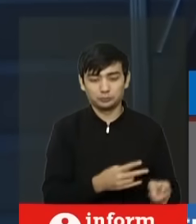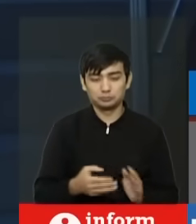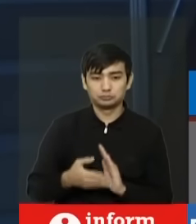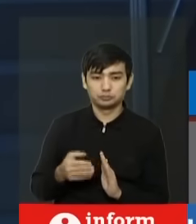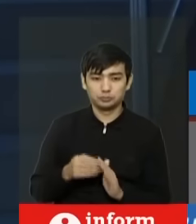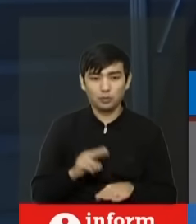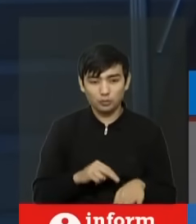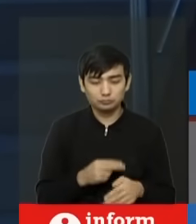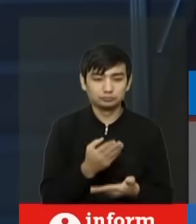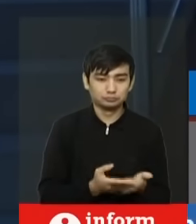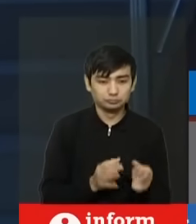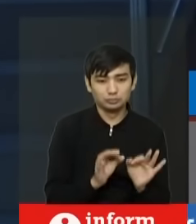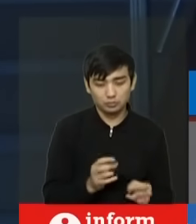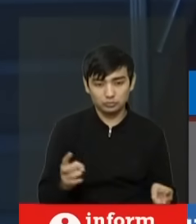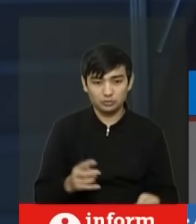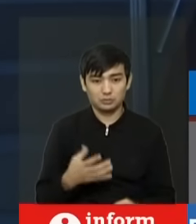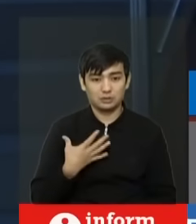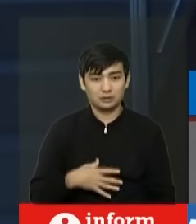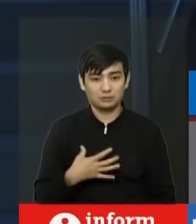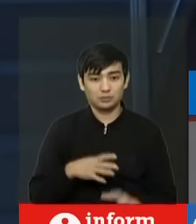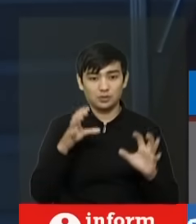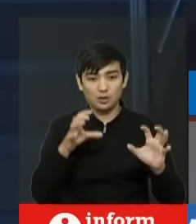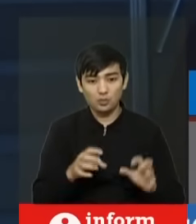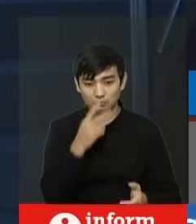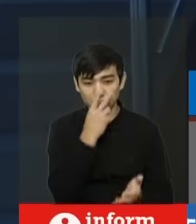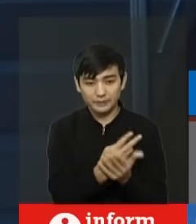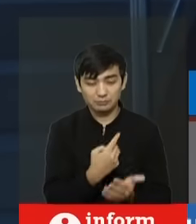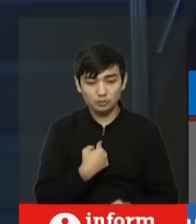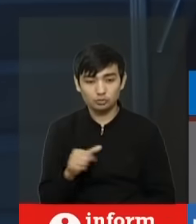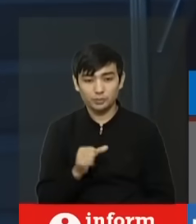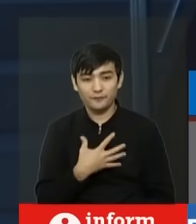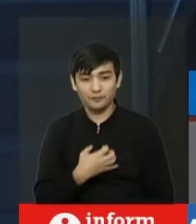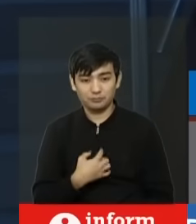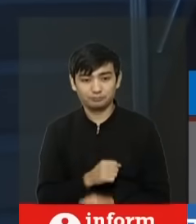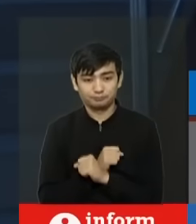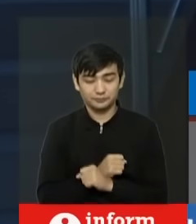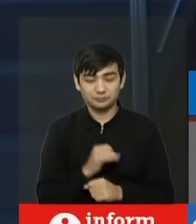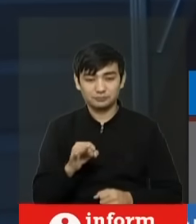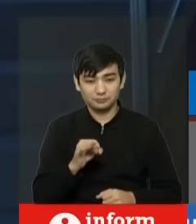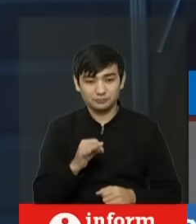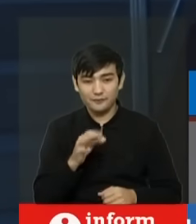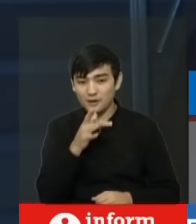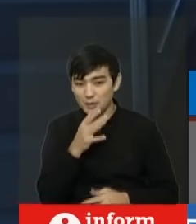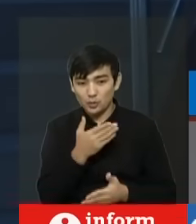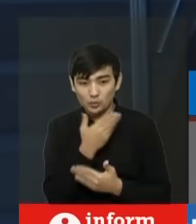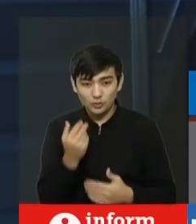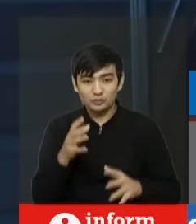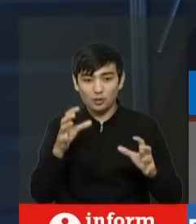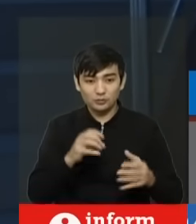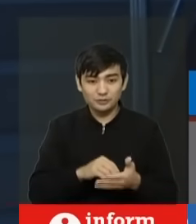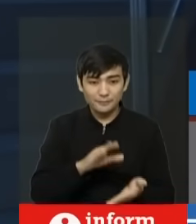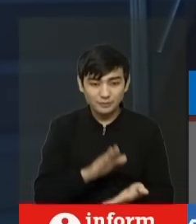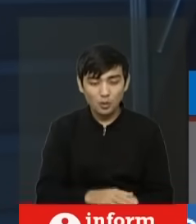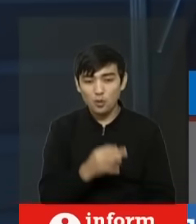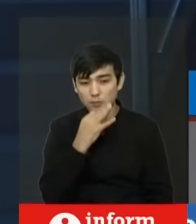учаскесіне түсініктеме берушіне мысалға. Бірақ та заңда нақты жазылмаған мұғалімдер жұмыстан тыс уақытында кез келген сұрақ